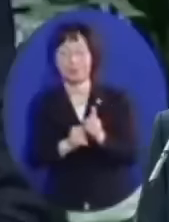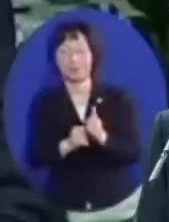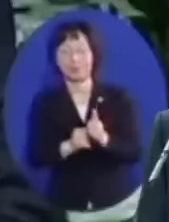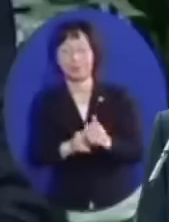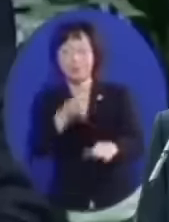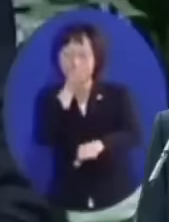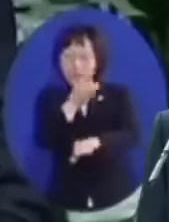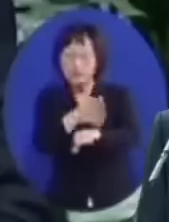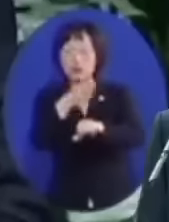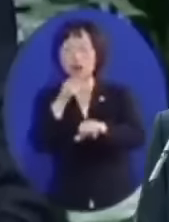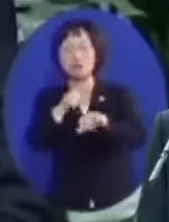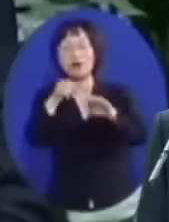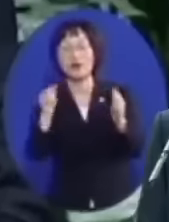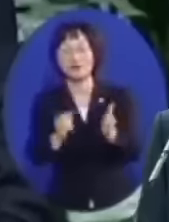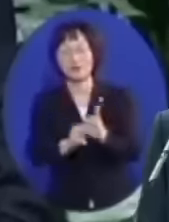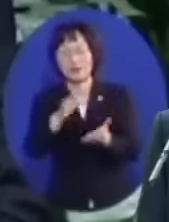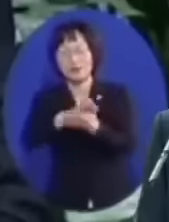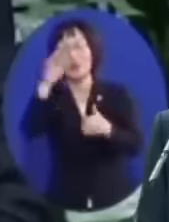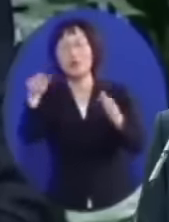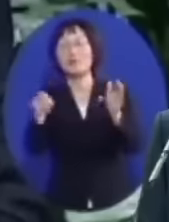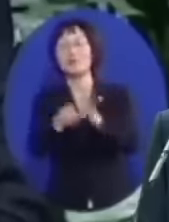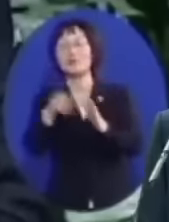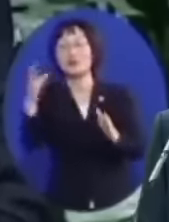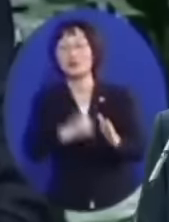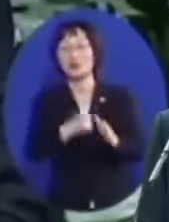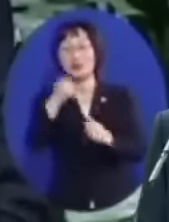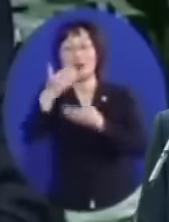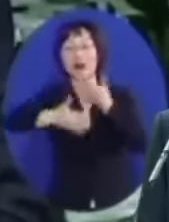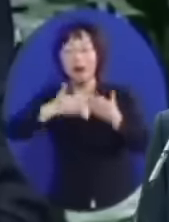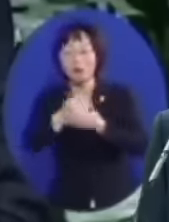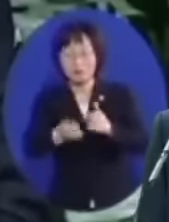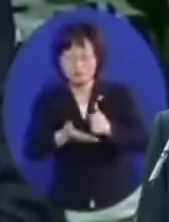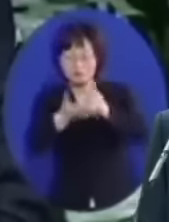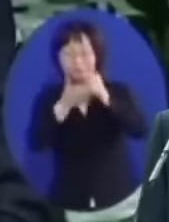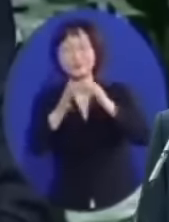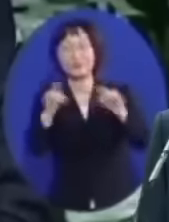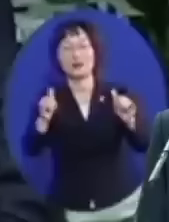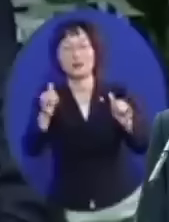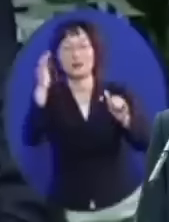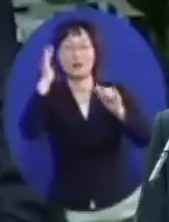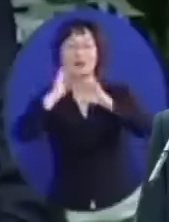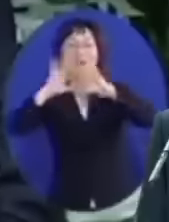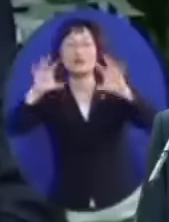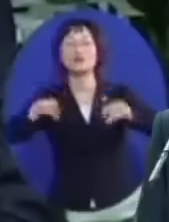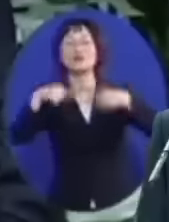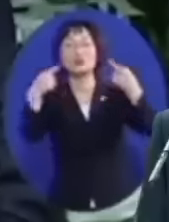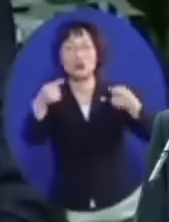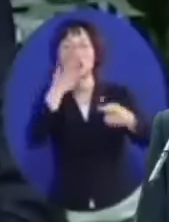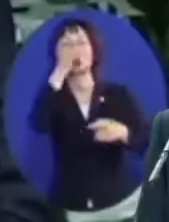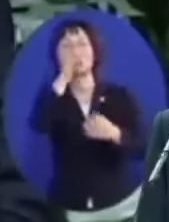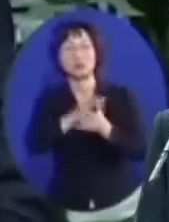단순한 마음으로 뜨거운 믿음으로 하나님을 받드는 사람이 천국 백성이 되는 것입니다.